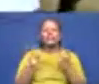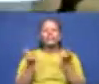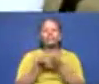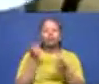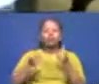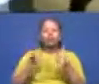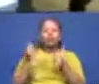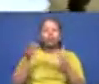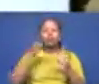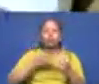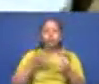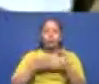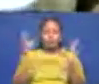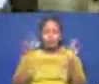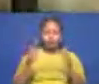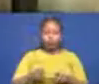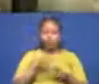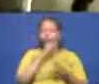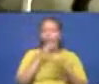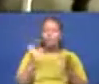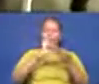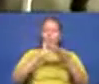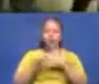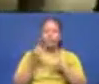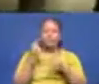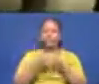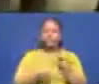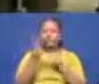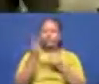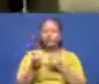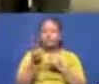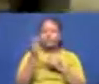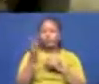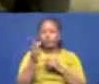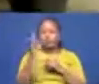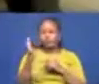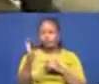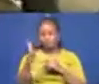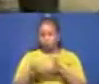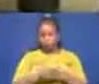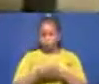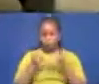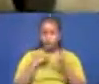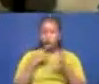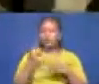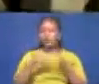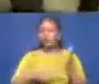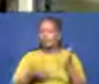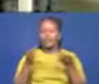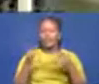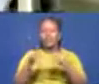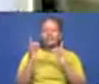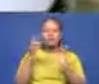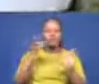yajayo ya kimataifa yakiwemo michezo ya Olimpiki mwaka wa 2024. Alisema kuwa hawajaweza kushiriki katika